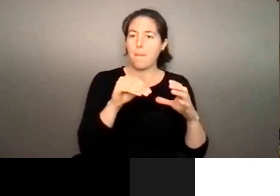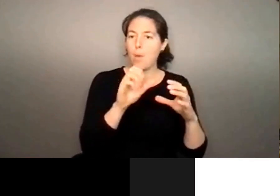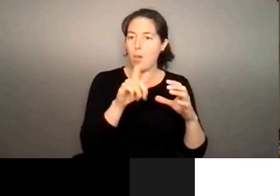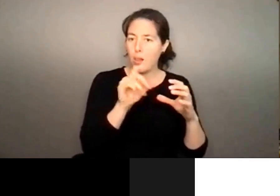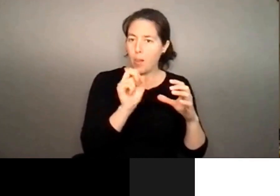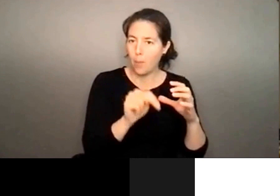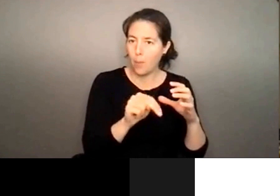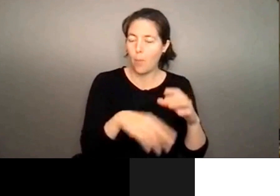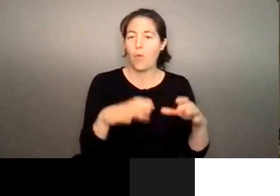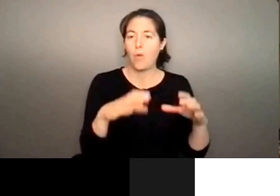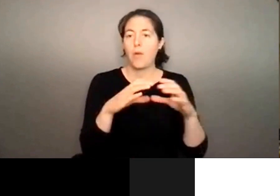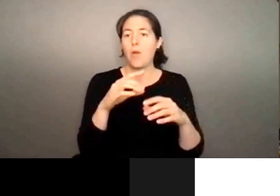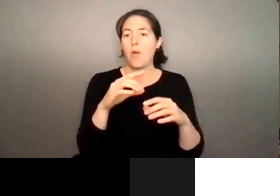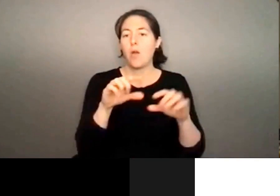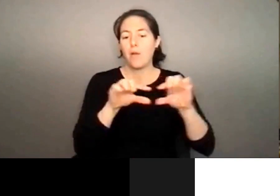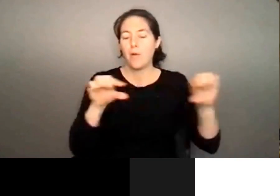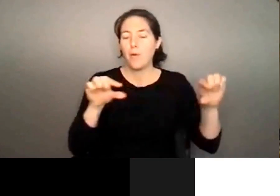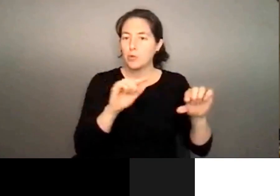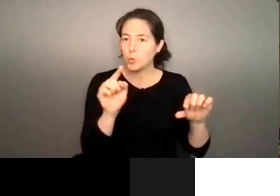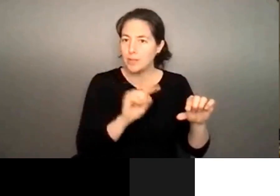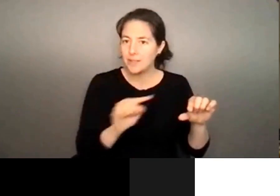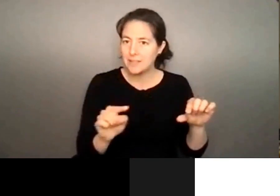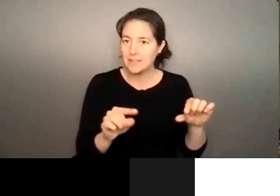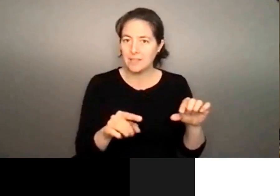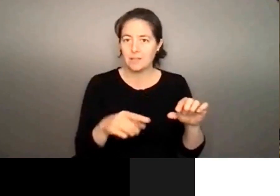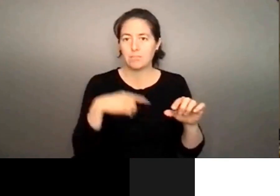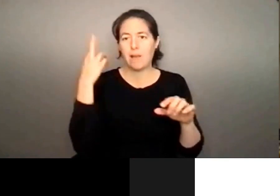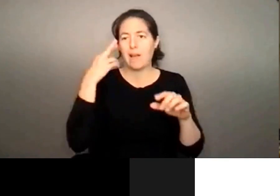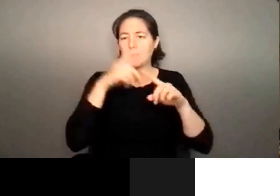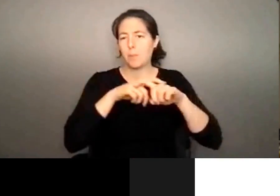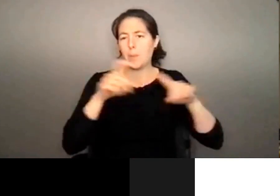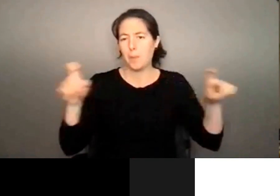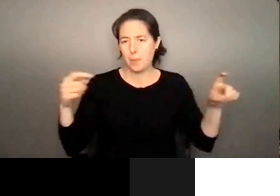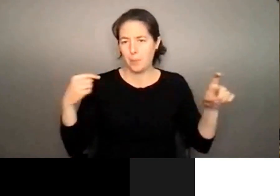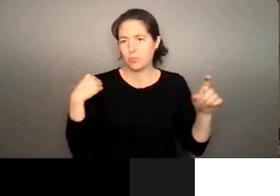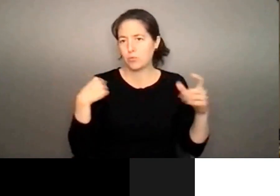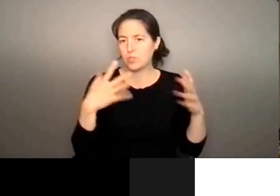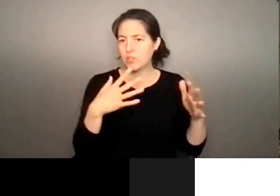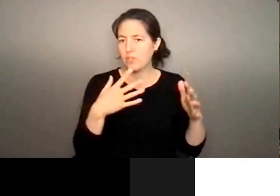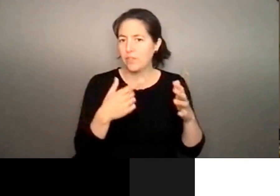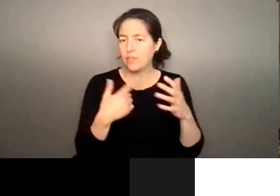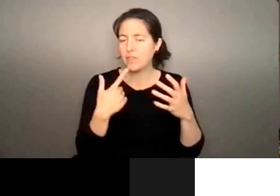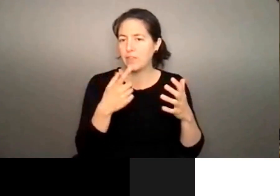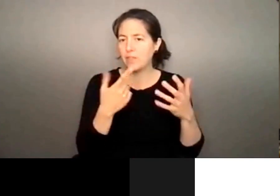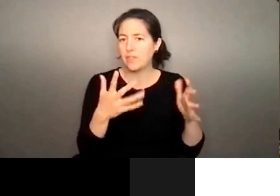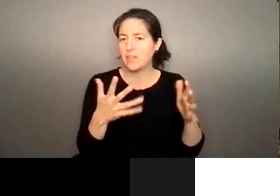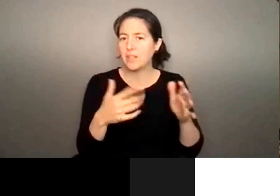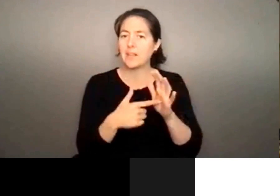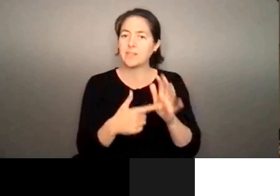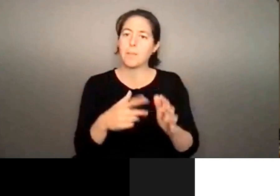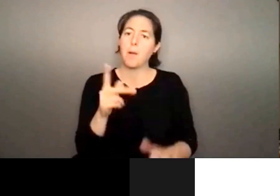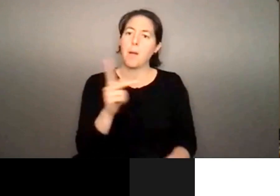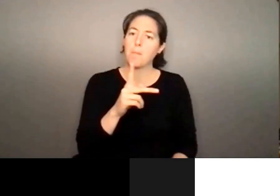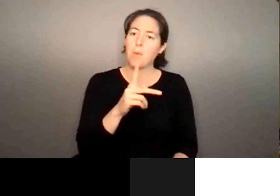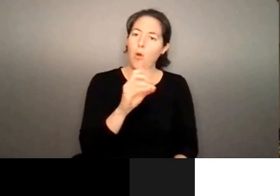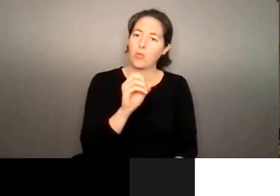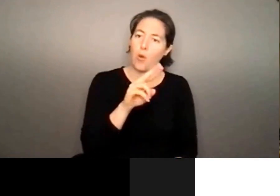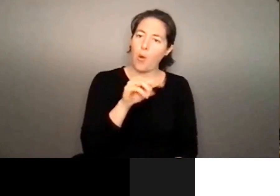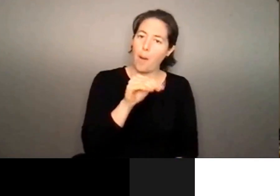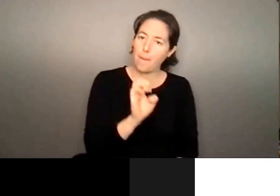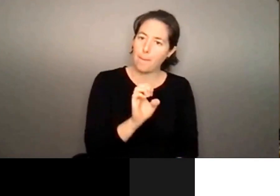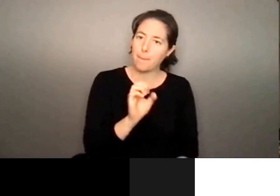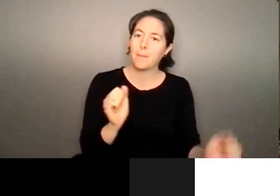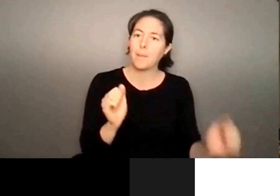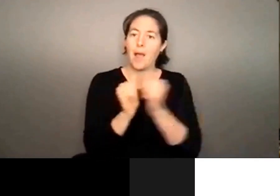Pour plein de petites raisons. C'est ça, comme on a montré tout à l'heure. Mettons, le classique, ça va être ça, des pleurotes de l'orme pairées avec